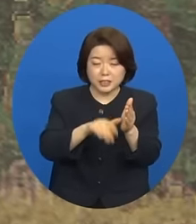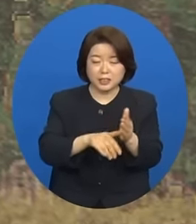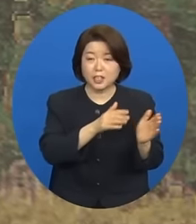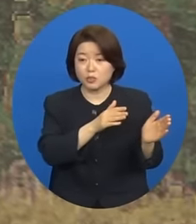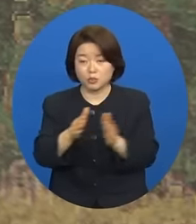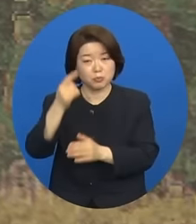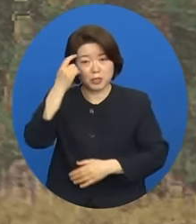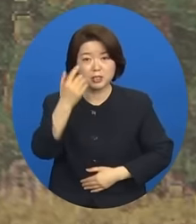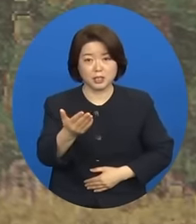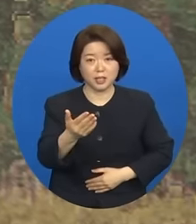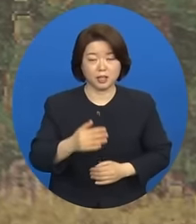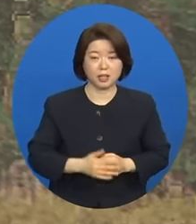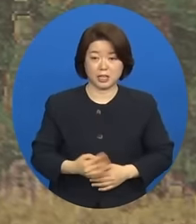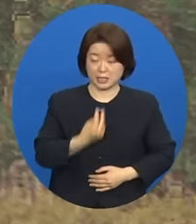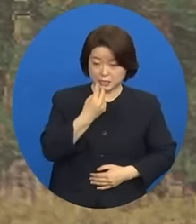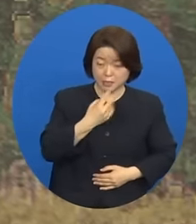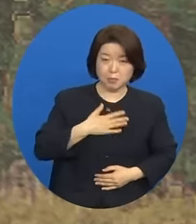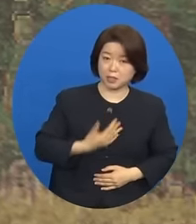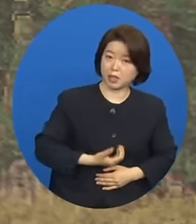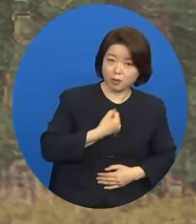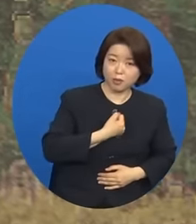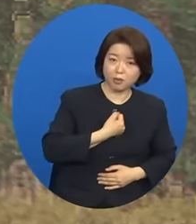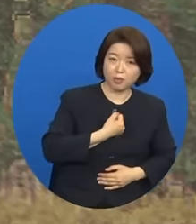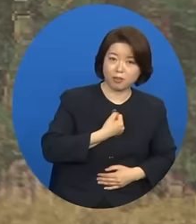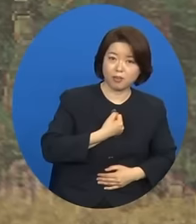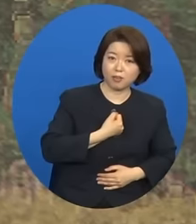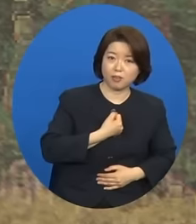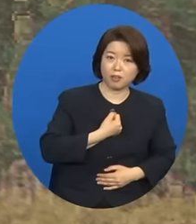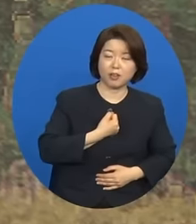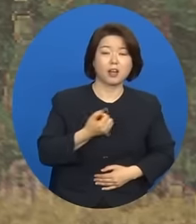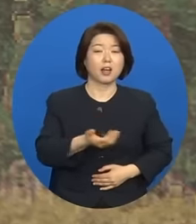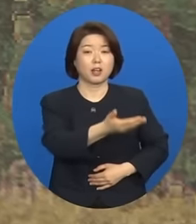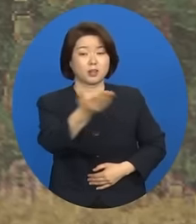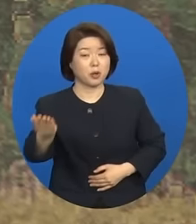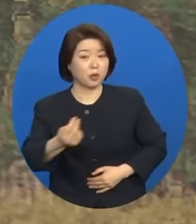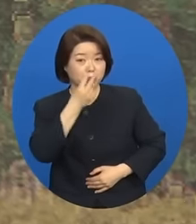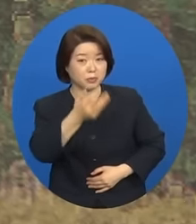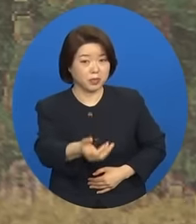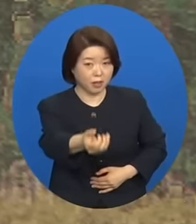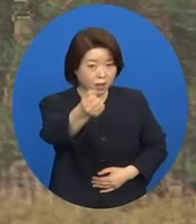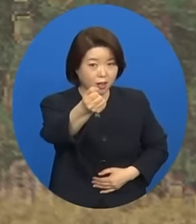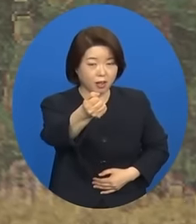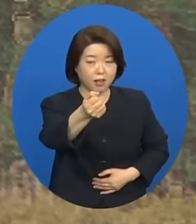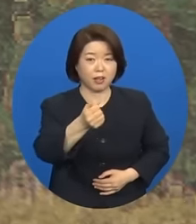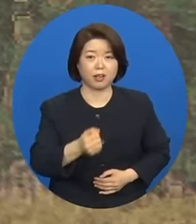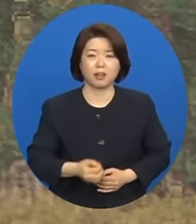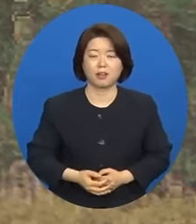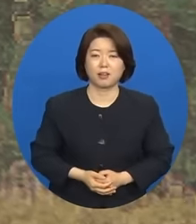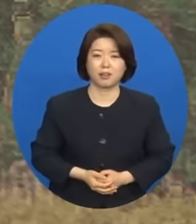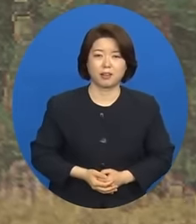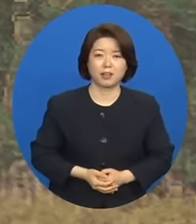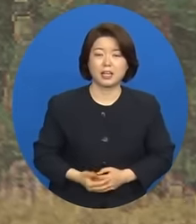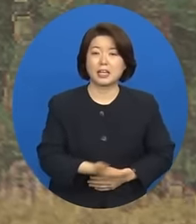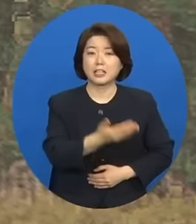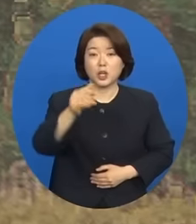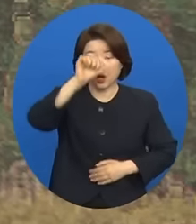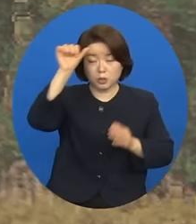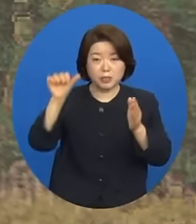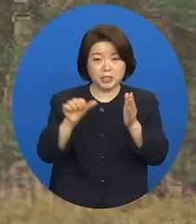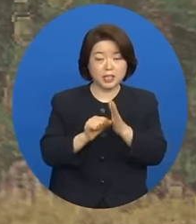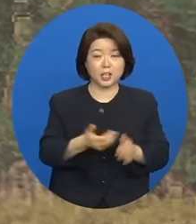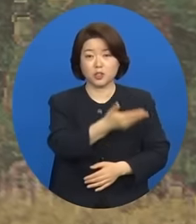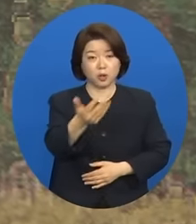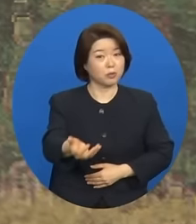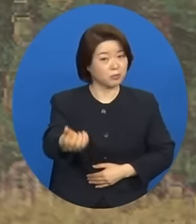있느냐? 이 생명이 우리 것 같습니까? 여러분의 생명이 여러분의 것 같습니까? 여러분의 인생이 여러분의